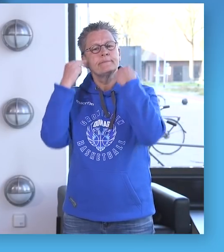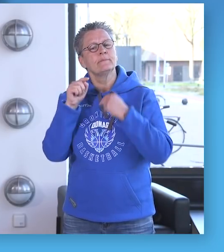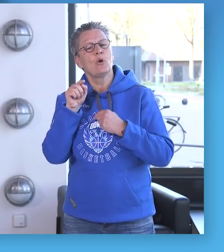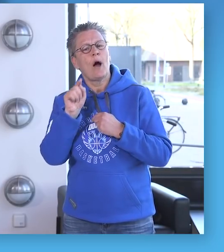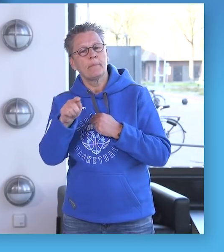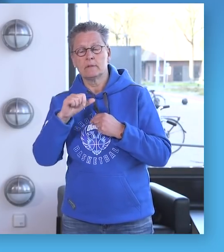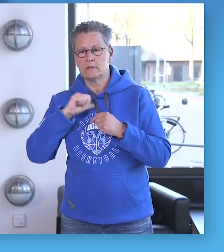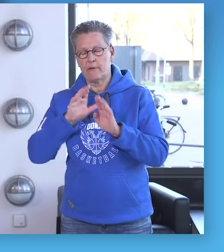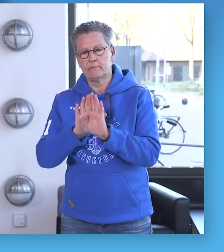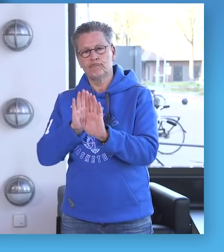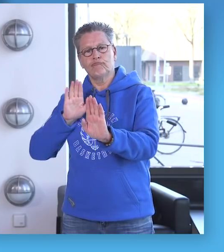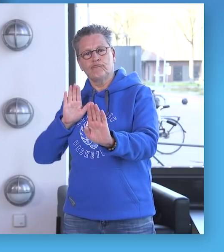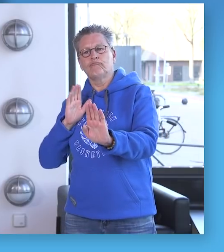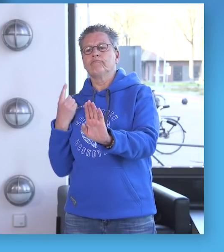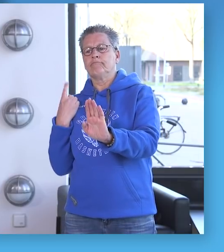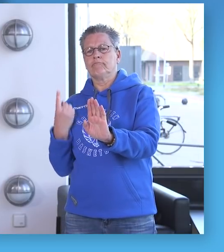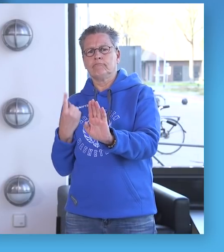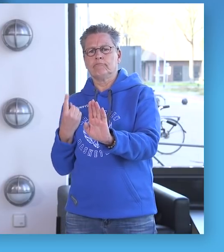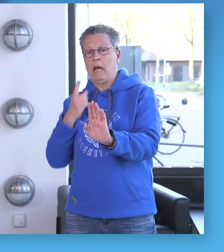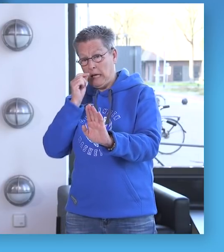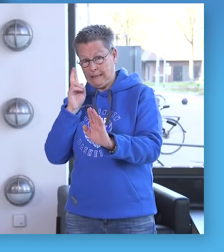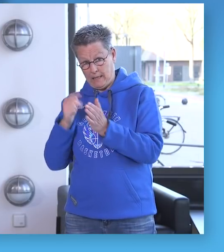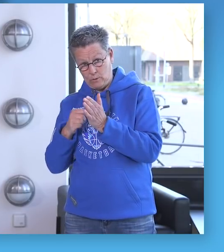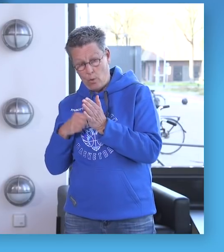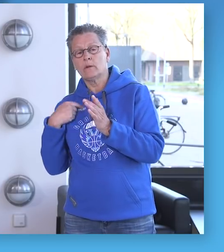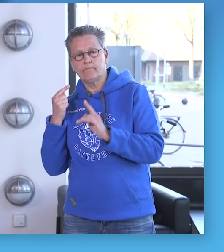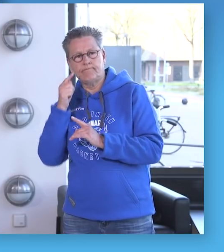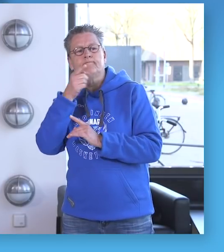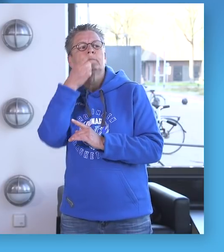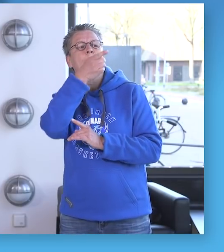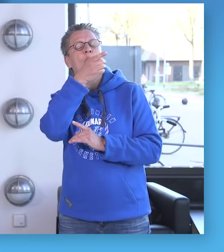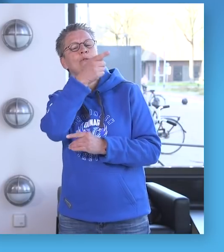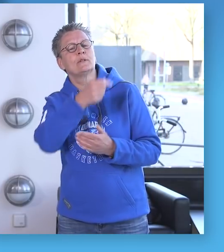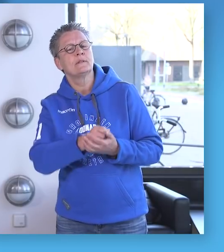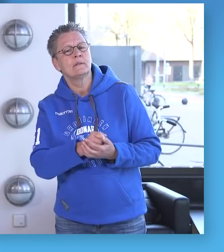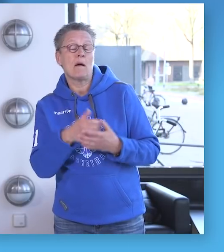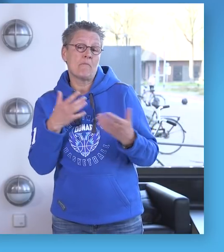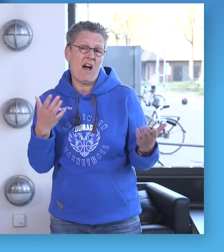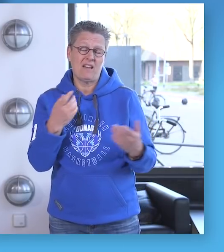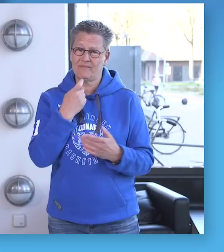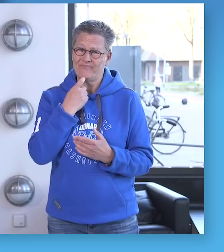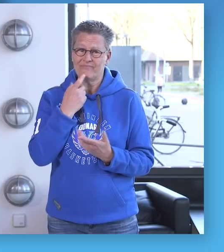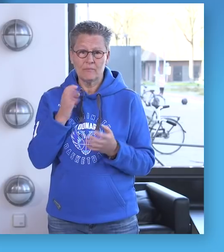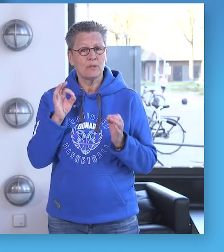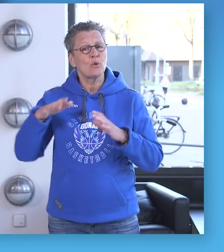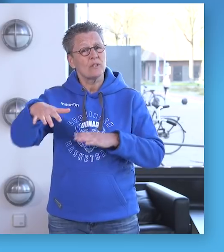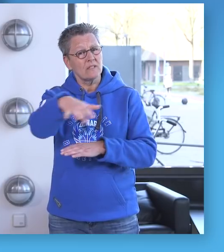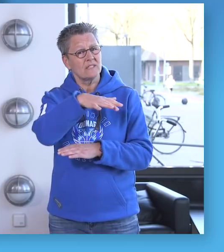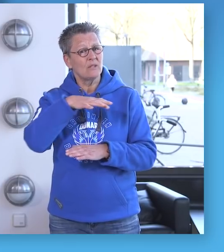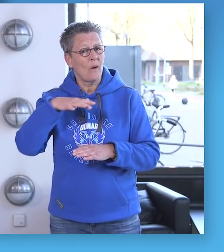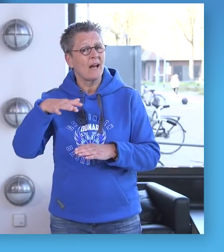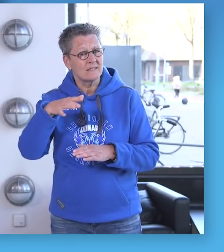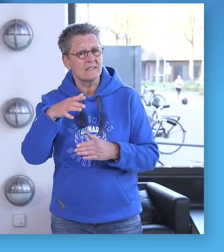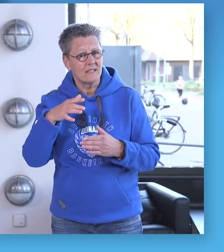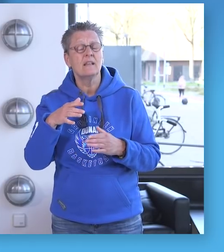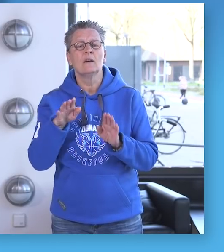af te zonderen en alleen naar buiten te gaan als het noodzakelijk is. Maar ja, uiteraard is het een bijzondere situatie die